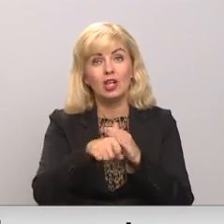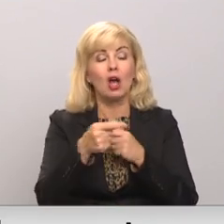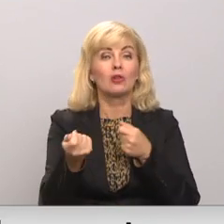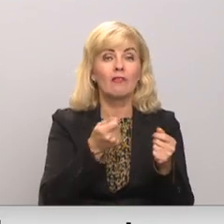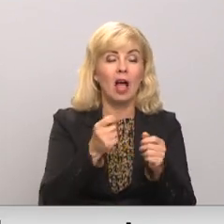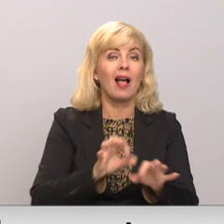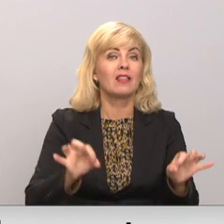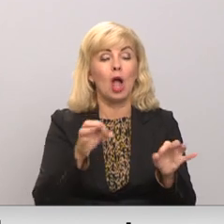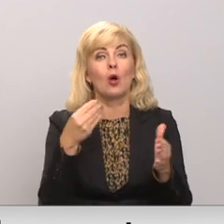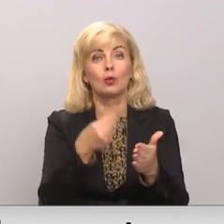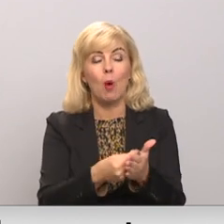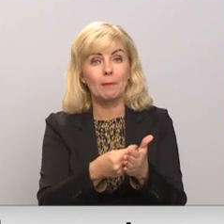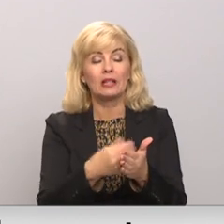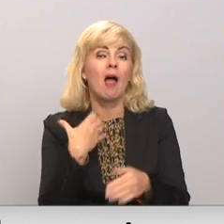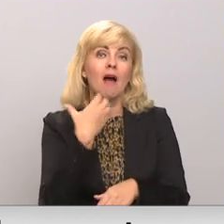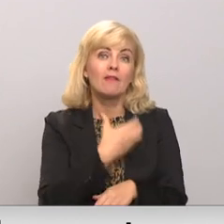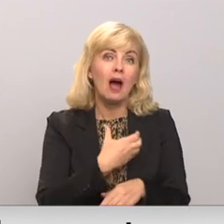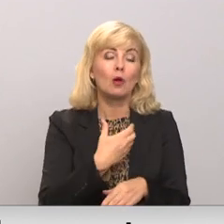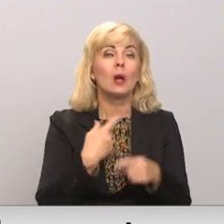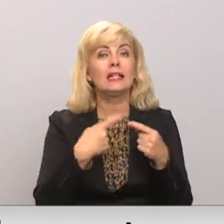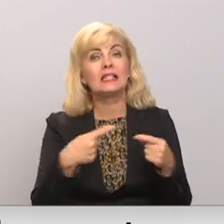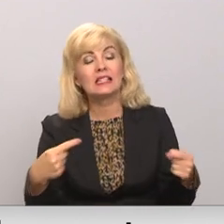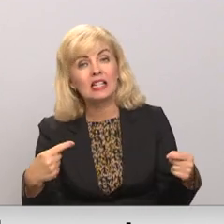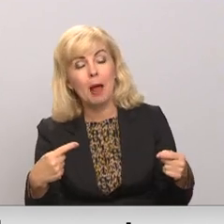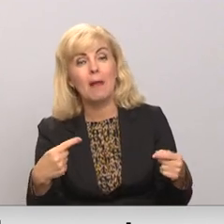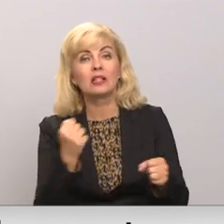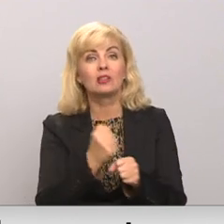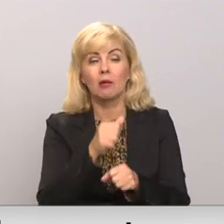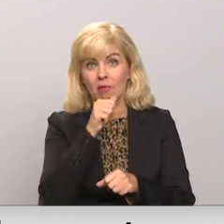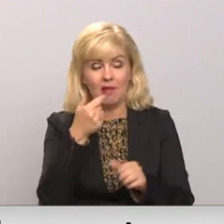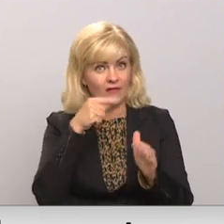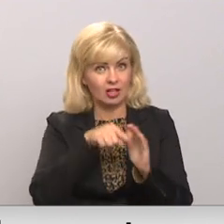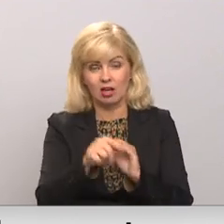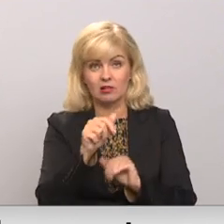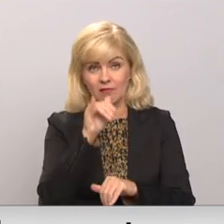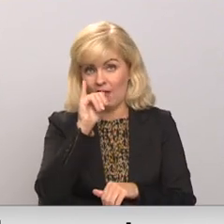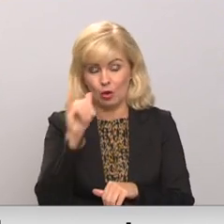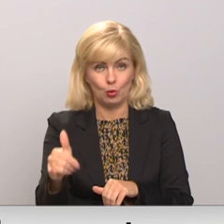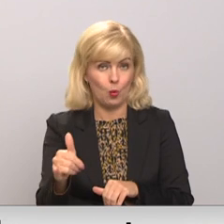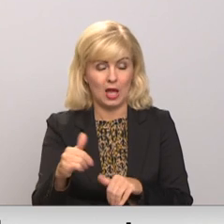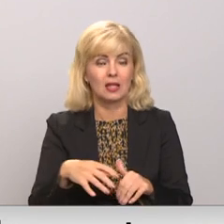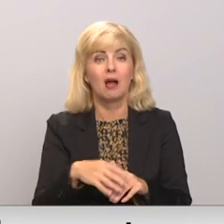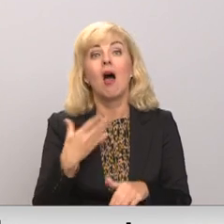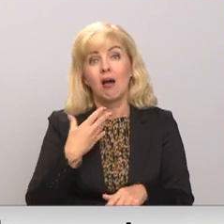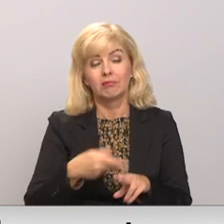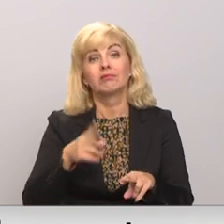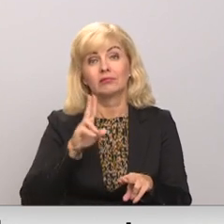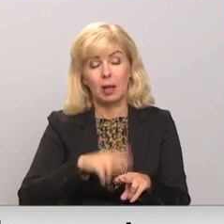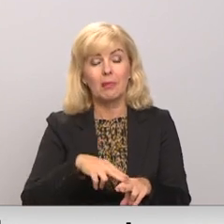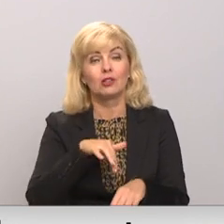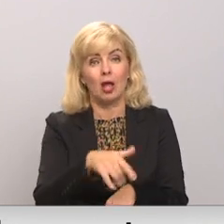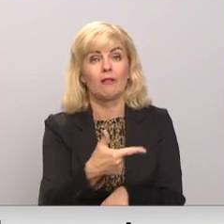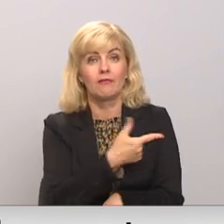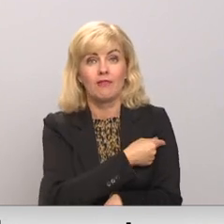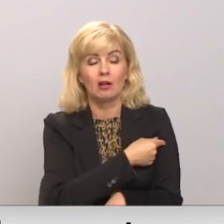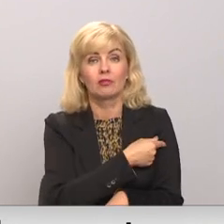nevar nopirkt sev. Ja tu pieņemsim vajag kaut kādus tur instrumentus vai vēl kaut ko, nevar iet. Nelaiž. Tāpēc arī jāvakcinējies.